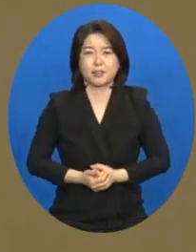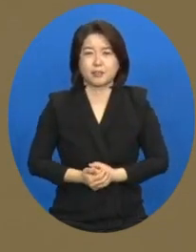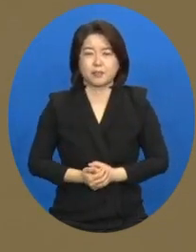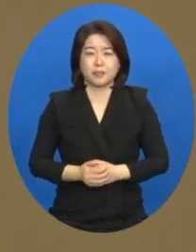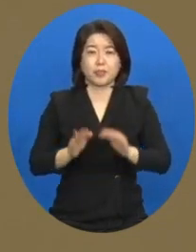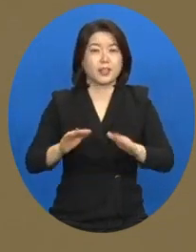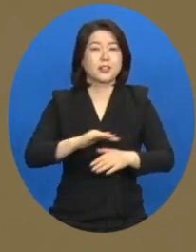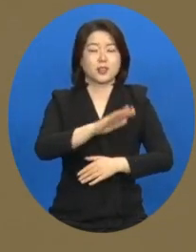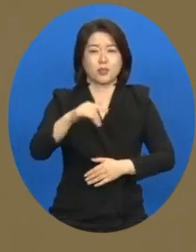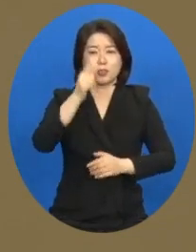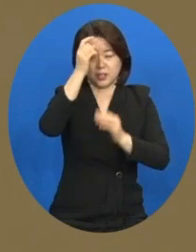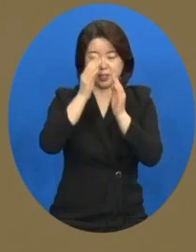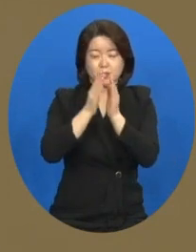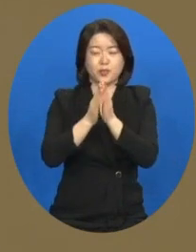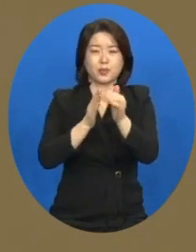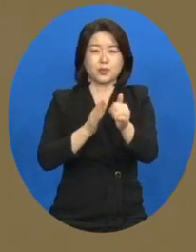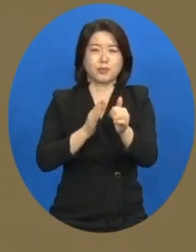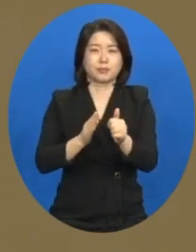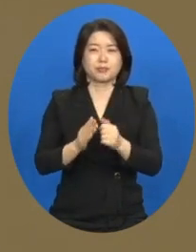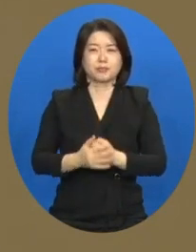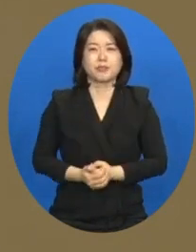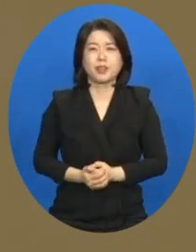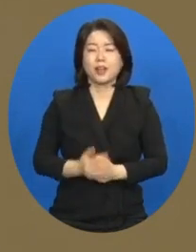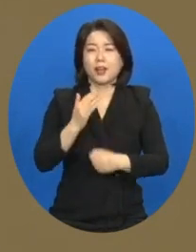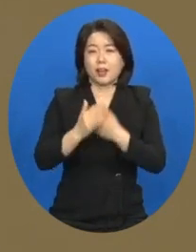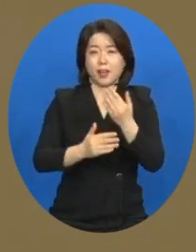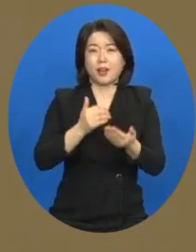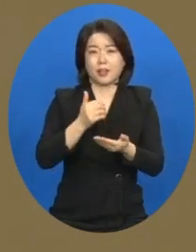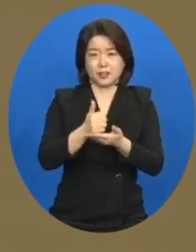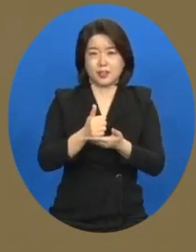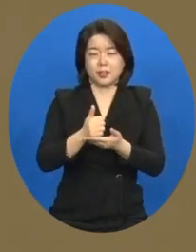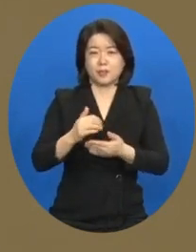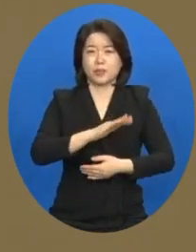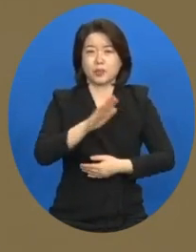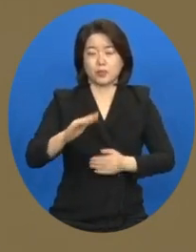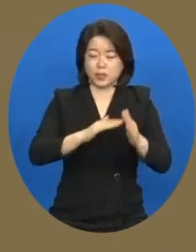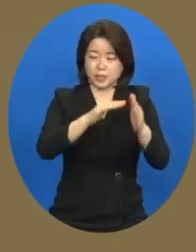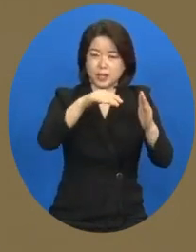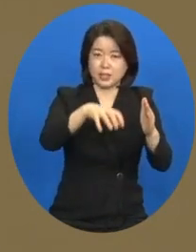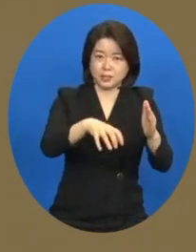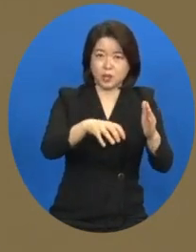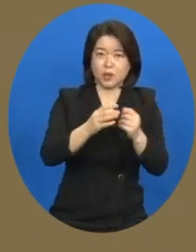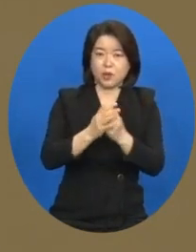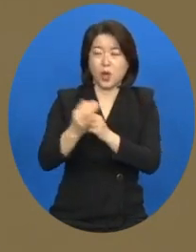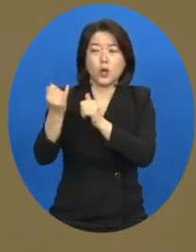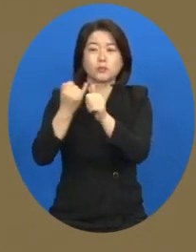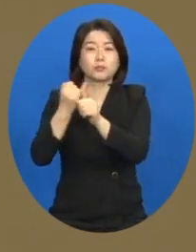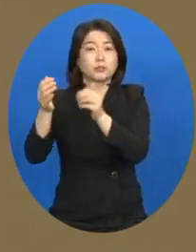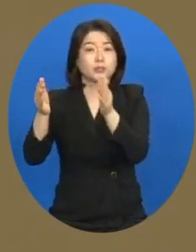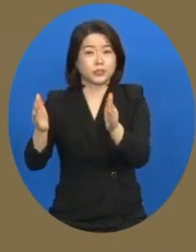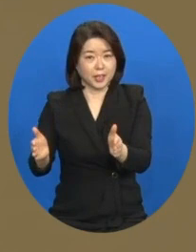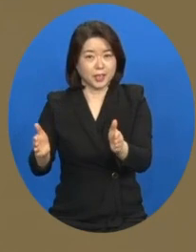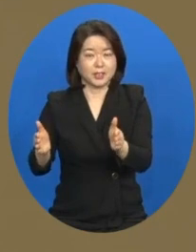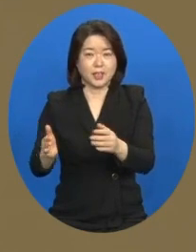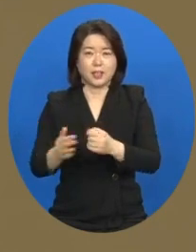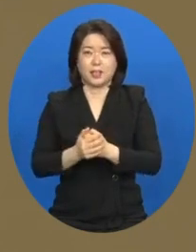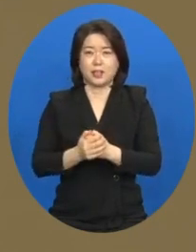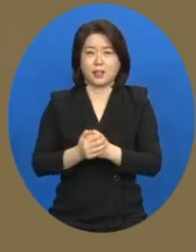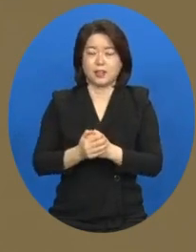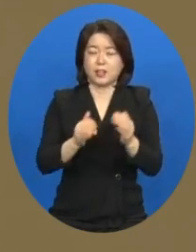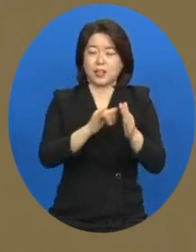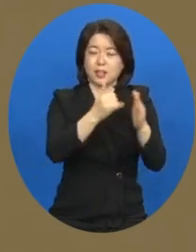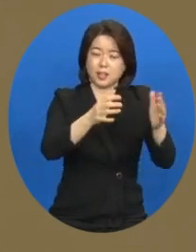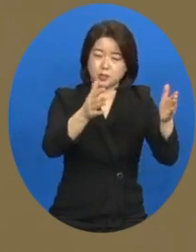이제 우리 기도합시다. 하나님, 우리의 가정, 부부 사이에,